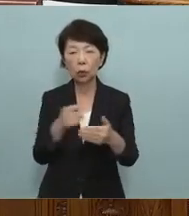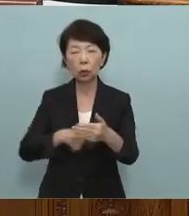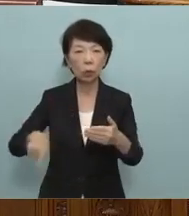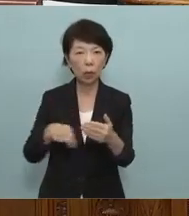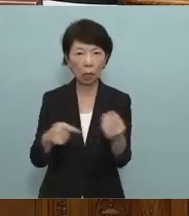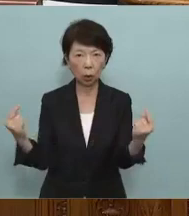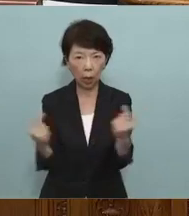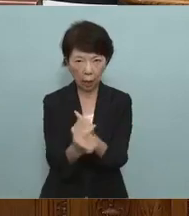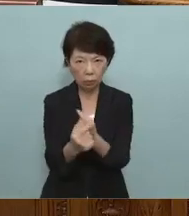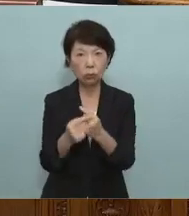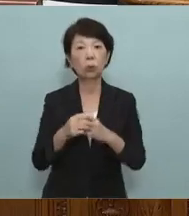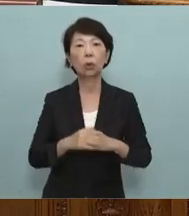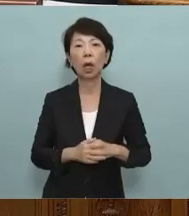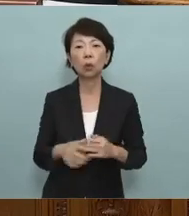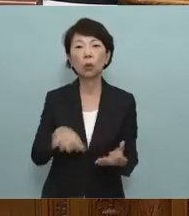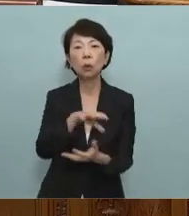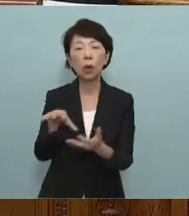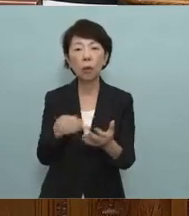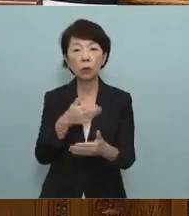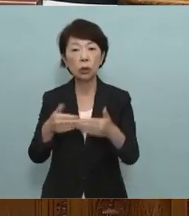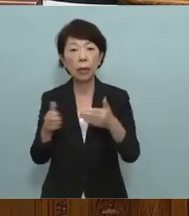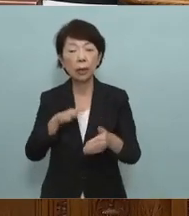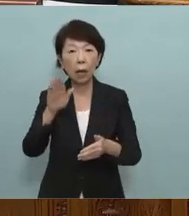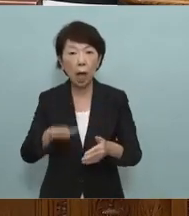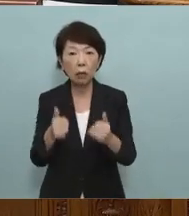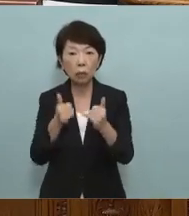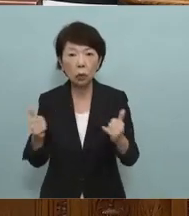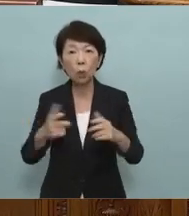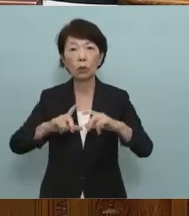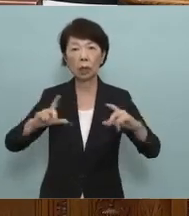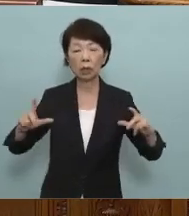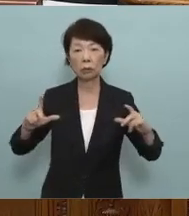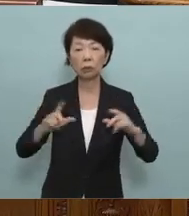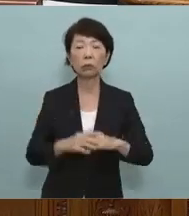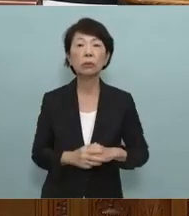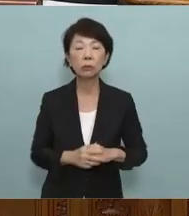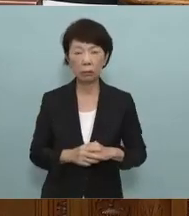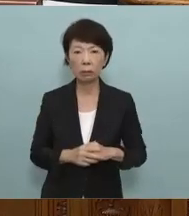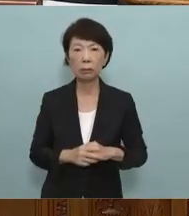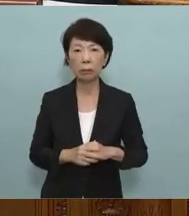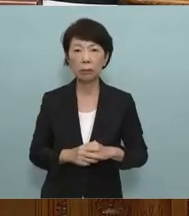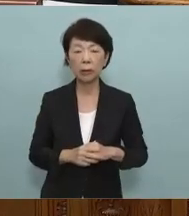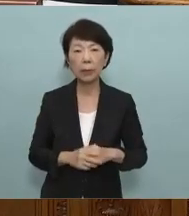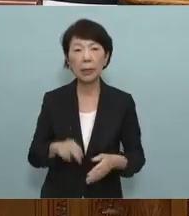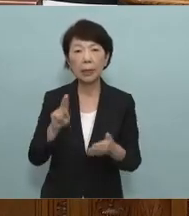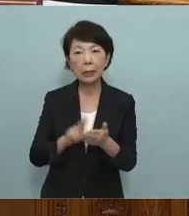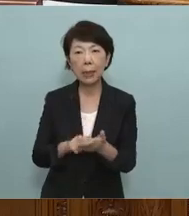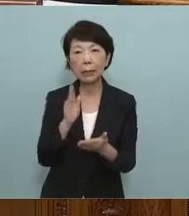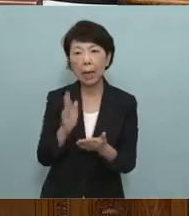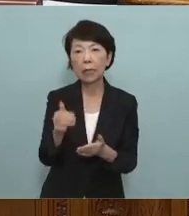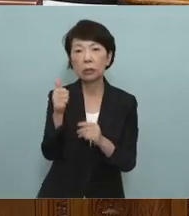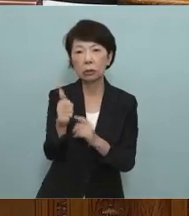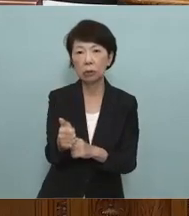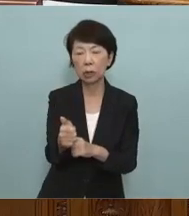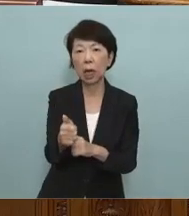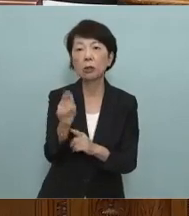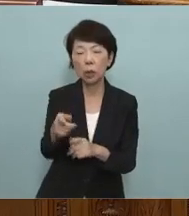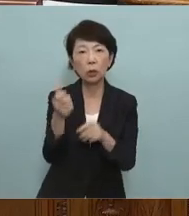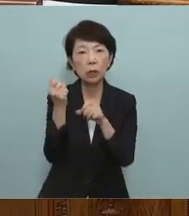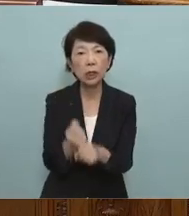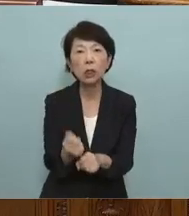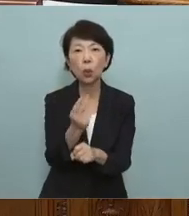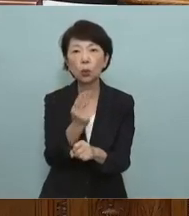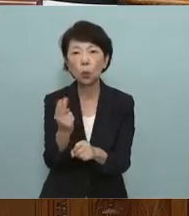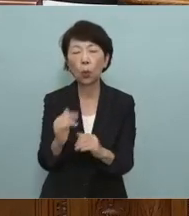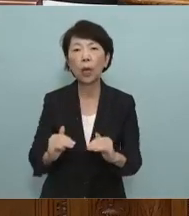変更といったトラブルを経験する方も増えており、また、特定の発注者、依頼者への依存度が高い